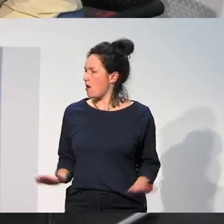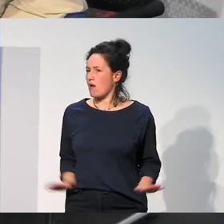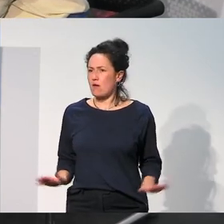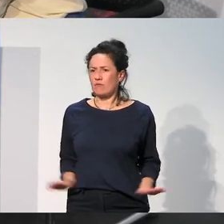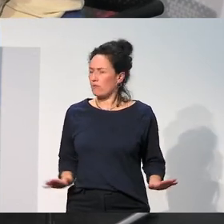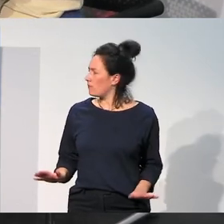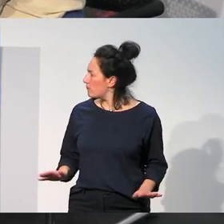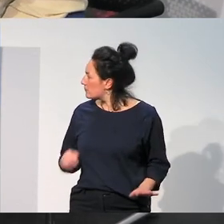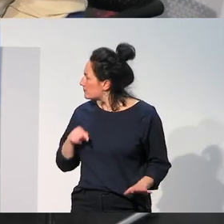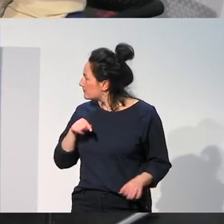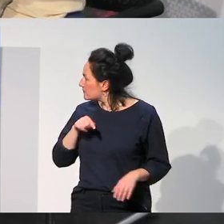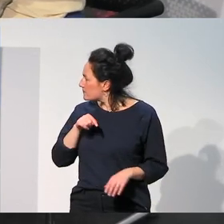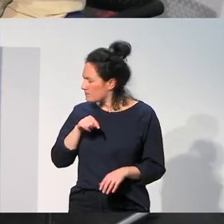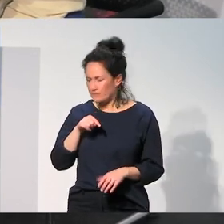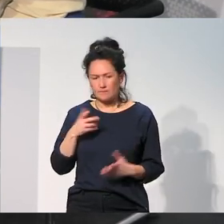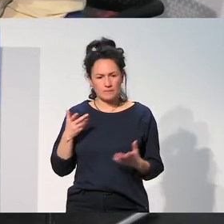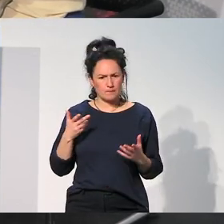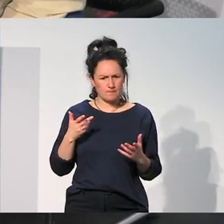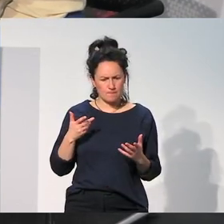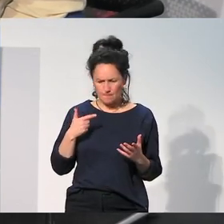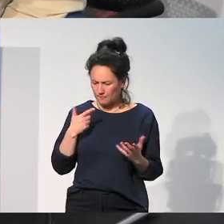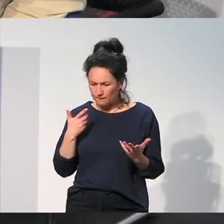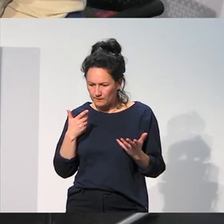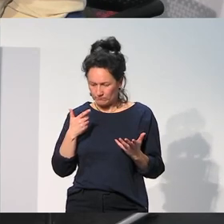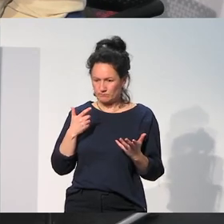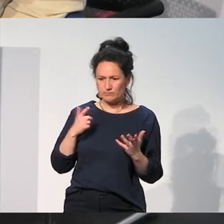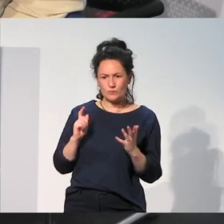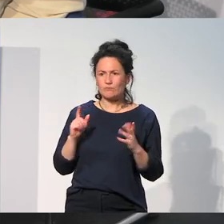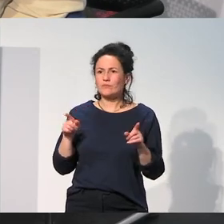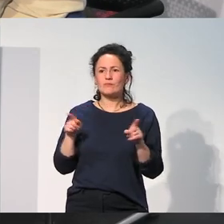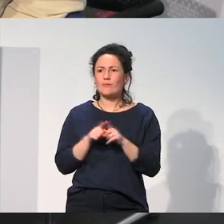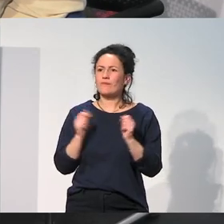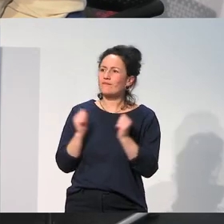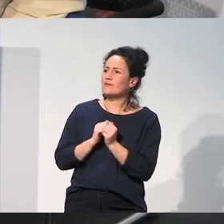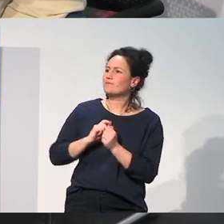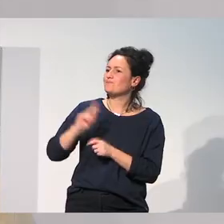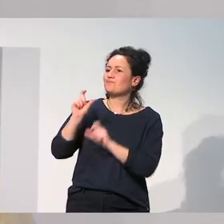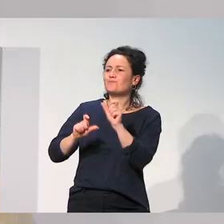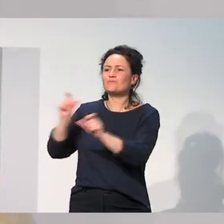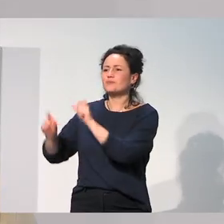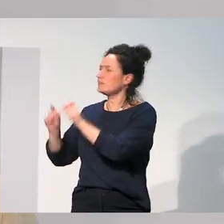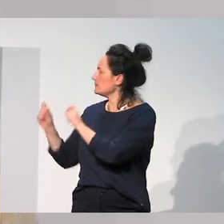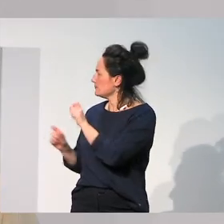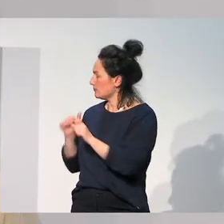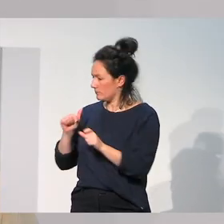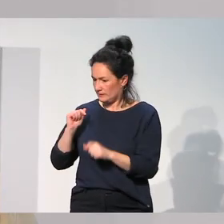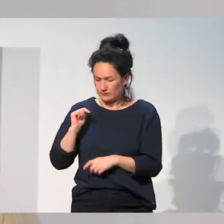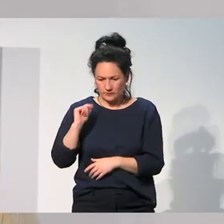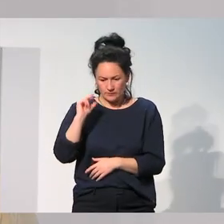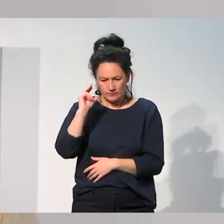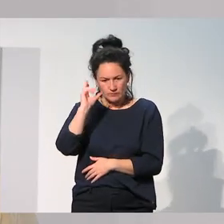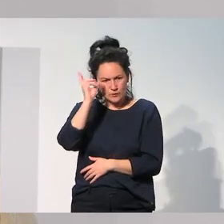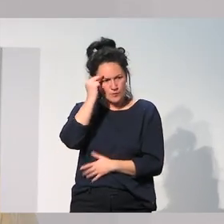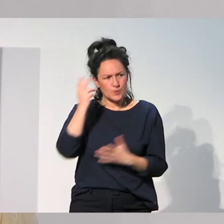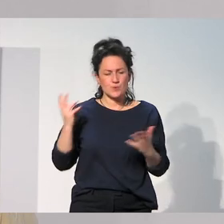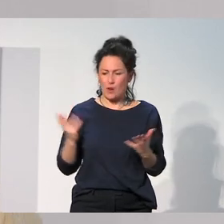savez, quand tout d'un coup, vous êtes avec des gens... Bref, c'est ce qu'on comprend parce qu'il y a un tiers dans la pièce. C'est tout